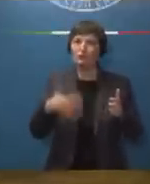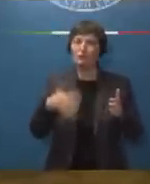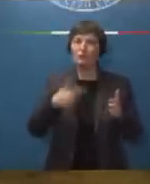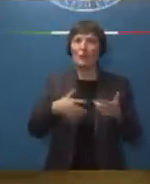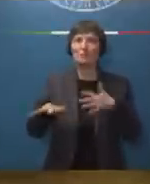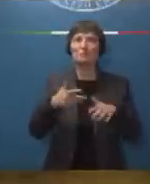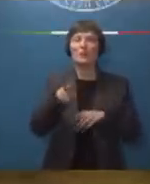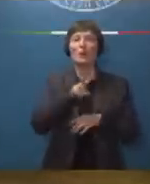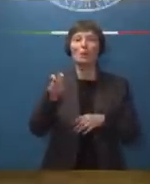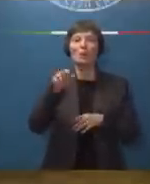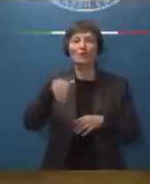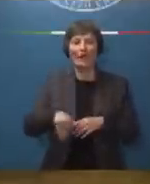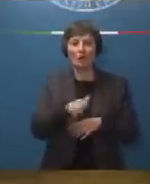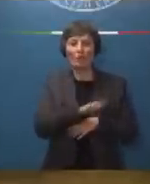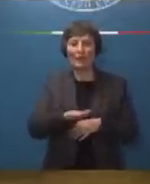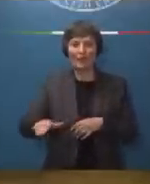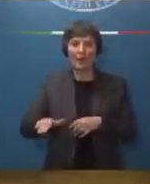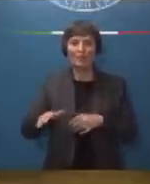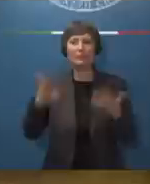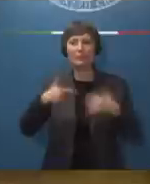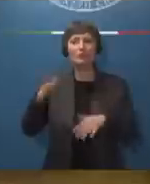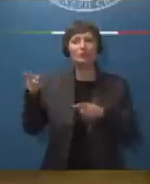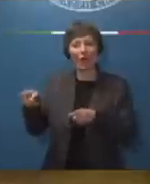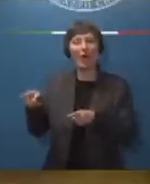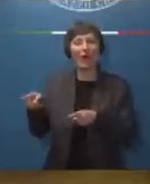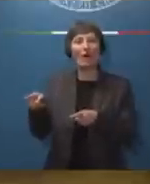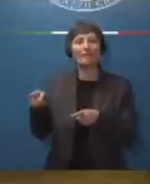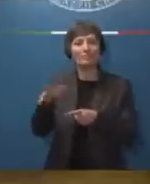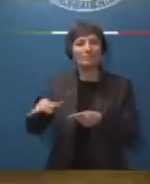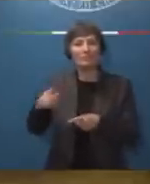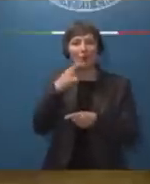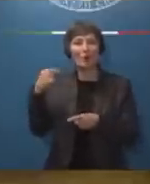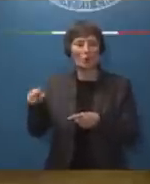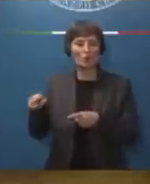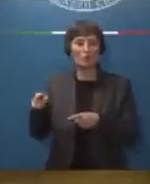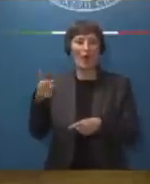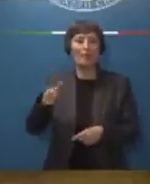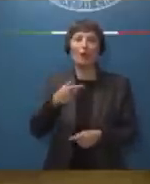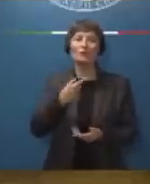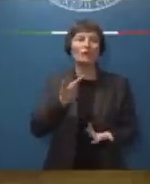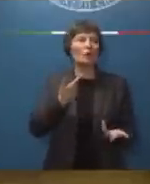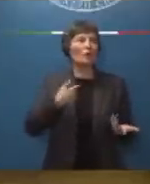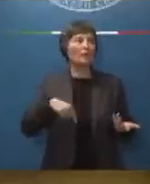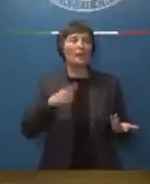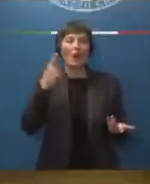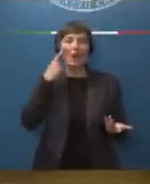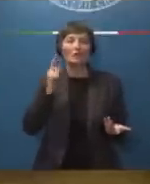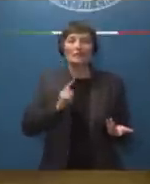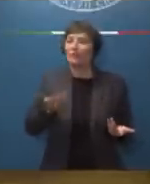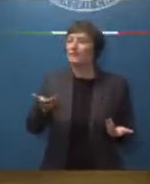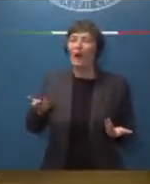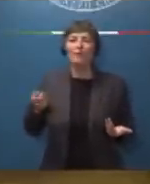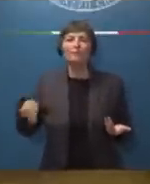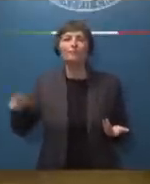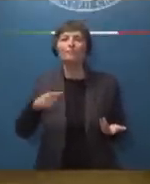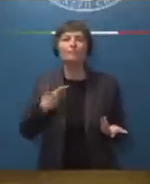mila bambini e sono stati e sui territori occupati dalla Russia ed ecco perché a noi non sappiamo Il destino di questi bambini